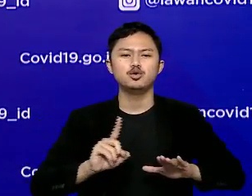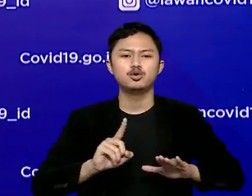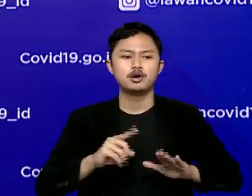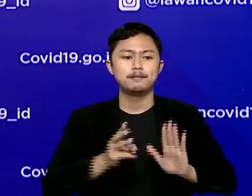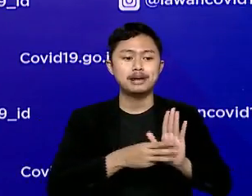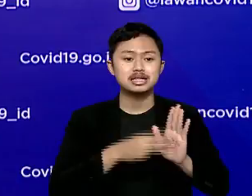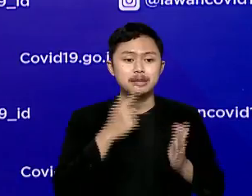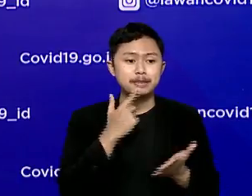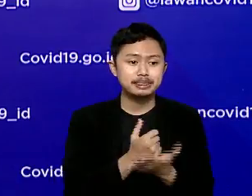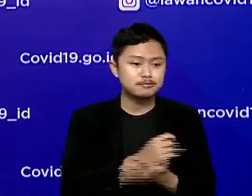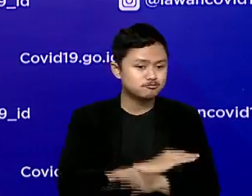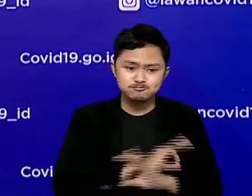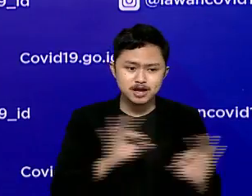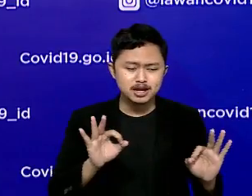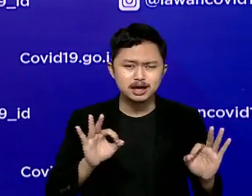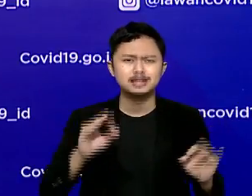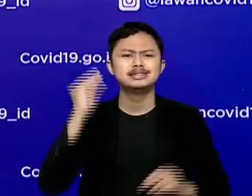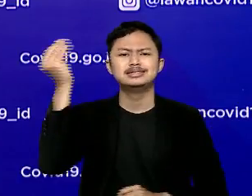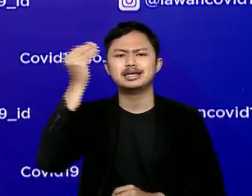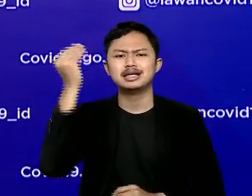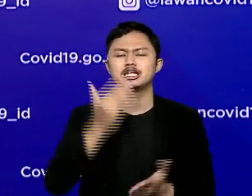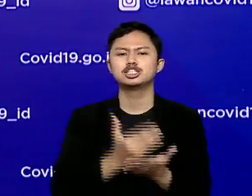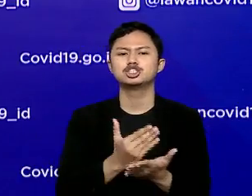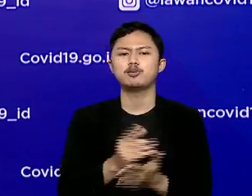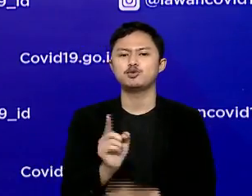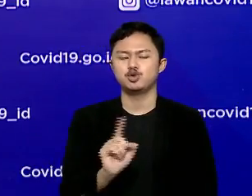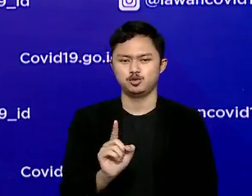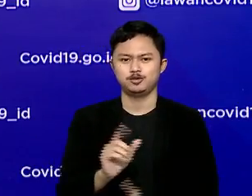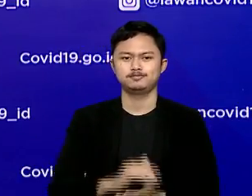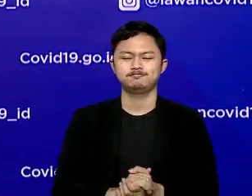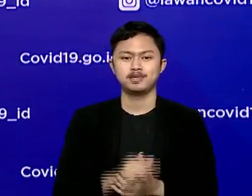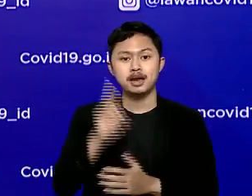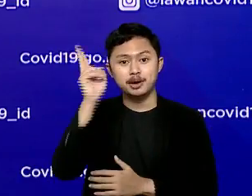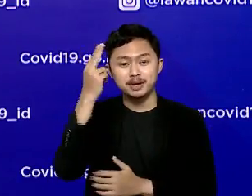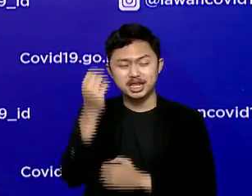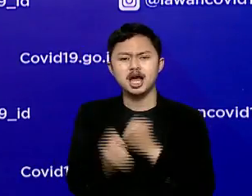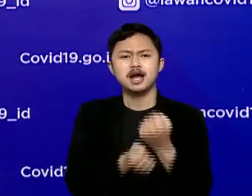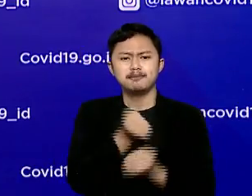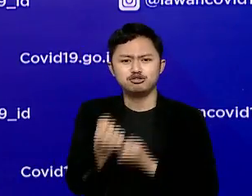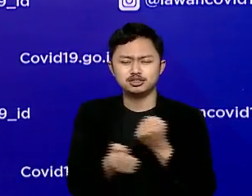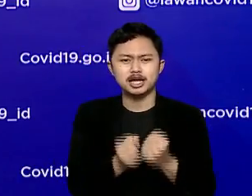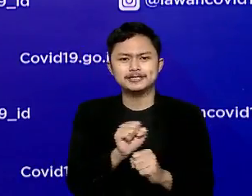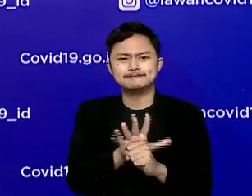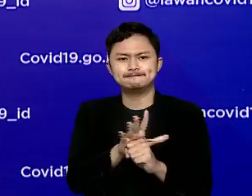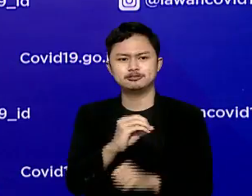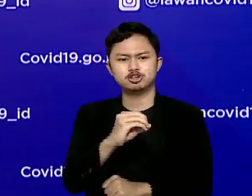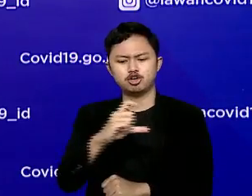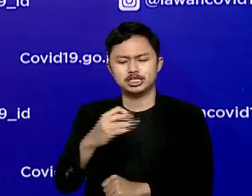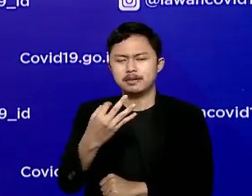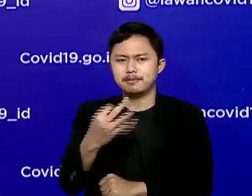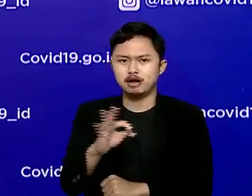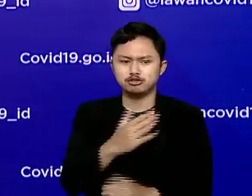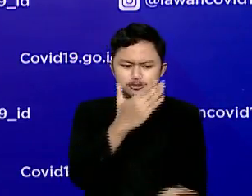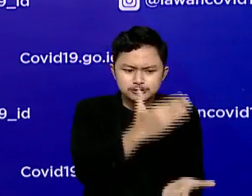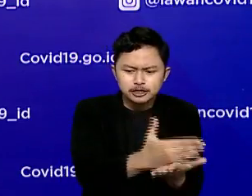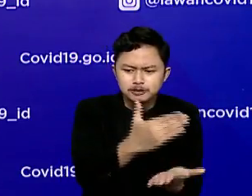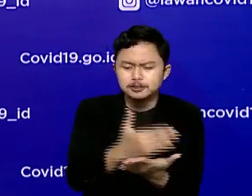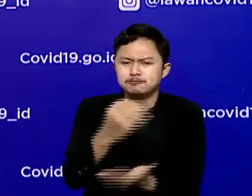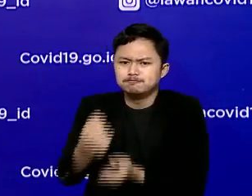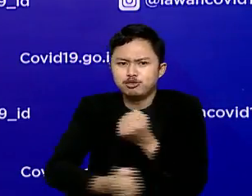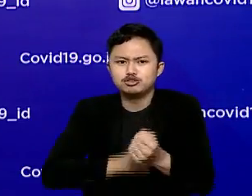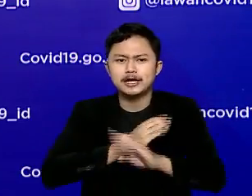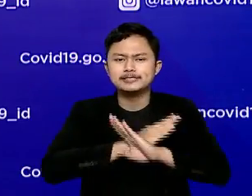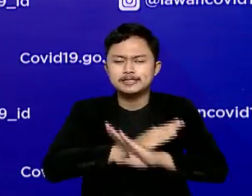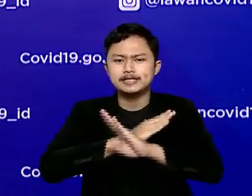mendesak. Saat ini, pemerintah telah berupaya keras mencegah menyebarnya varian Omikron yang telah terdeteksi